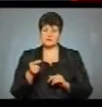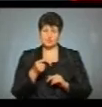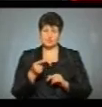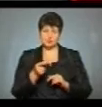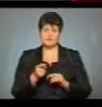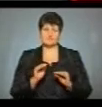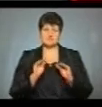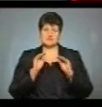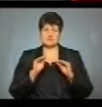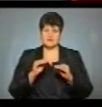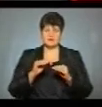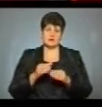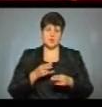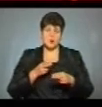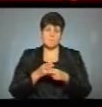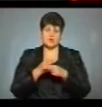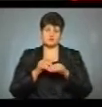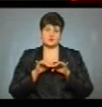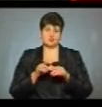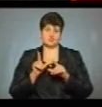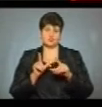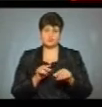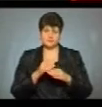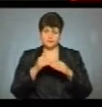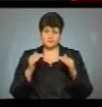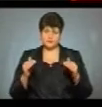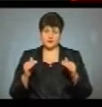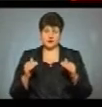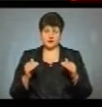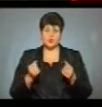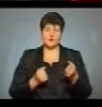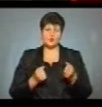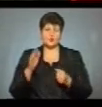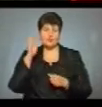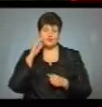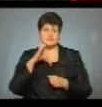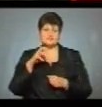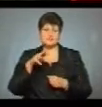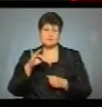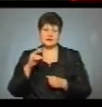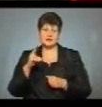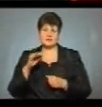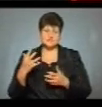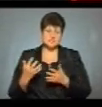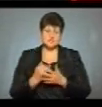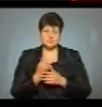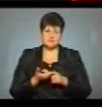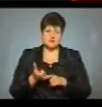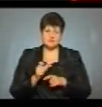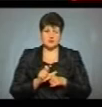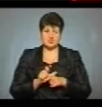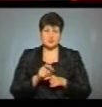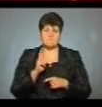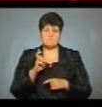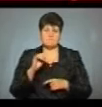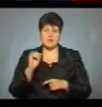встановили висотний обмежувач руху. У воді зі Сміківецького джерела працівники лабораторного центру виявили перевищення вмісту